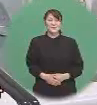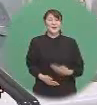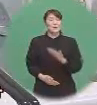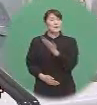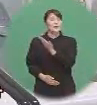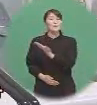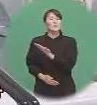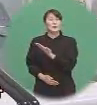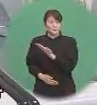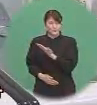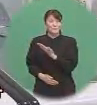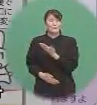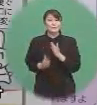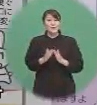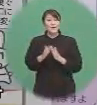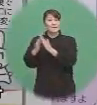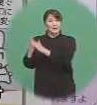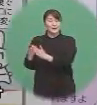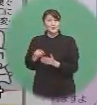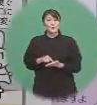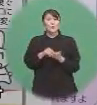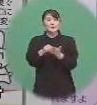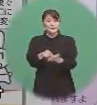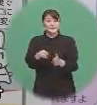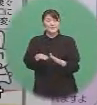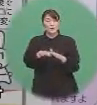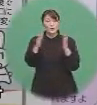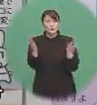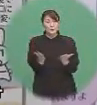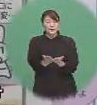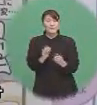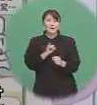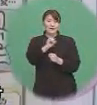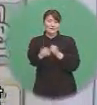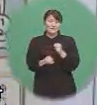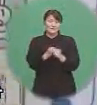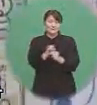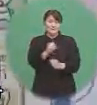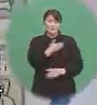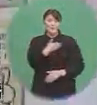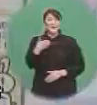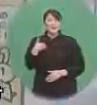マイナポータルでは転出の手続きをすべてオンラインで行えるため、